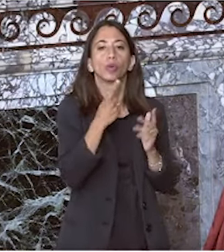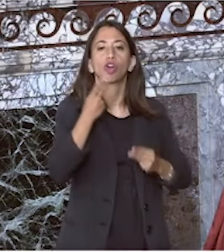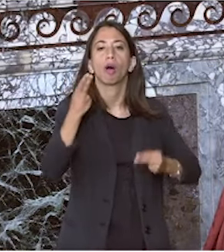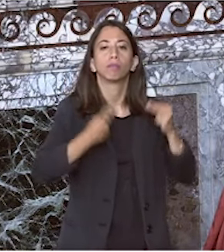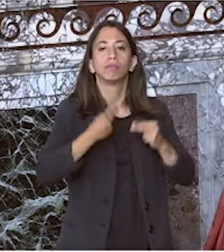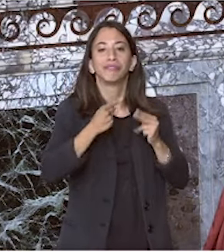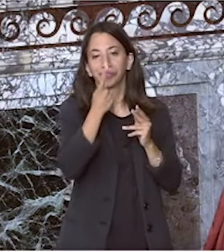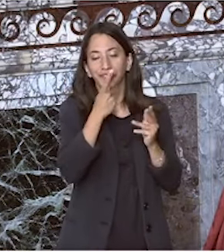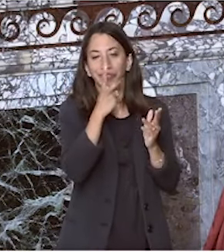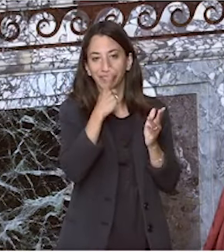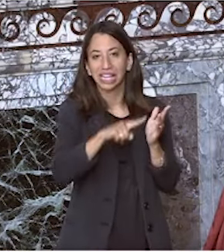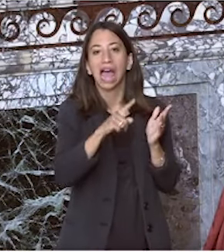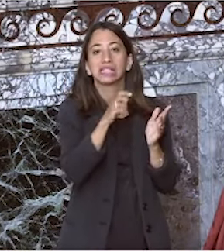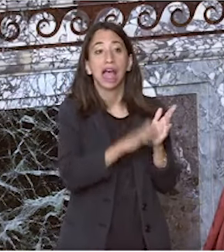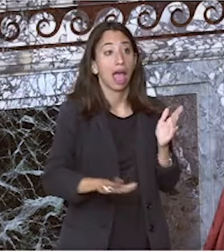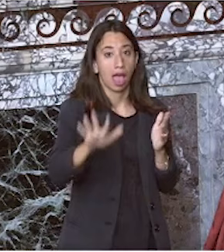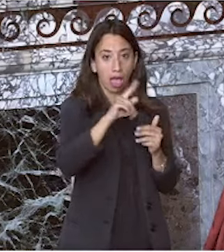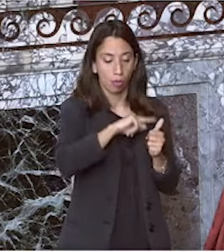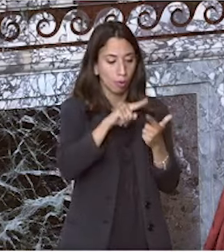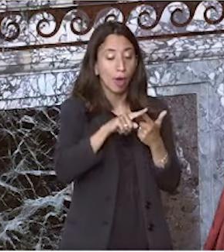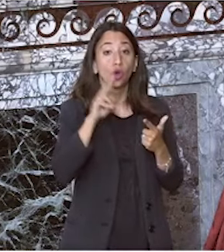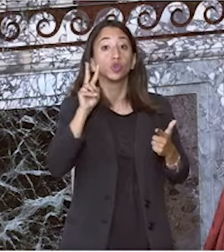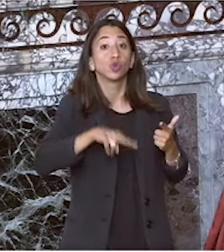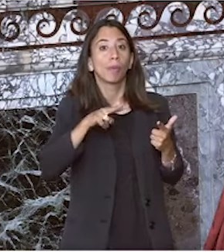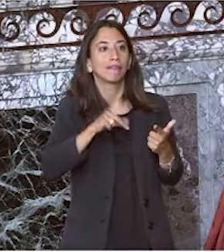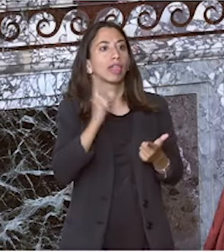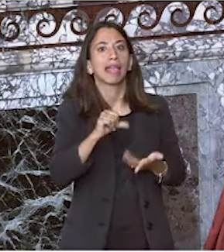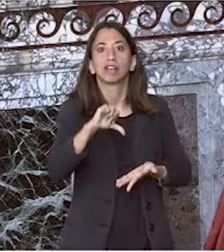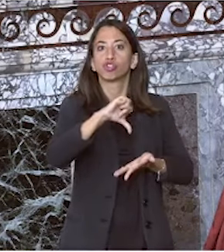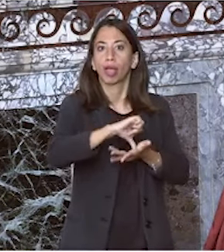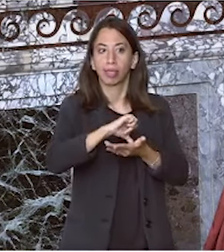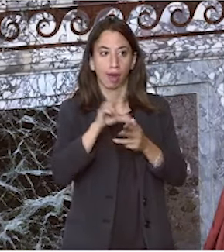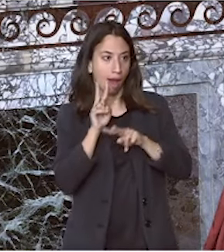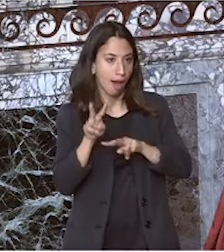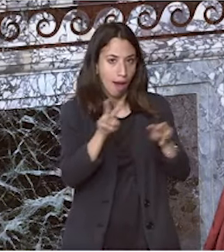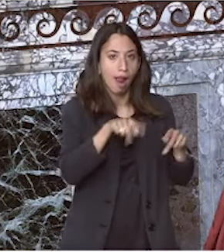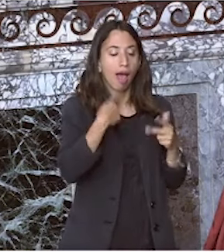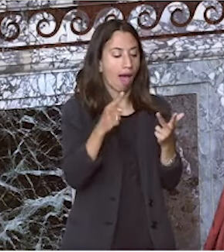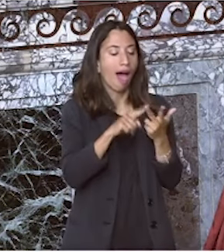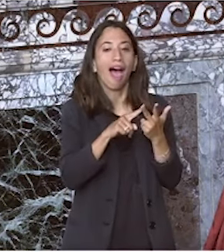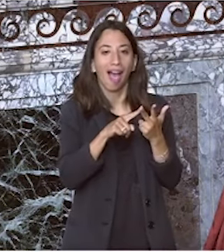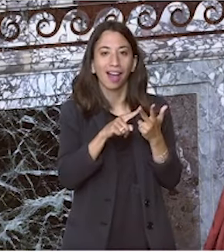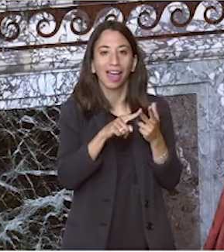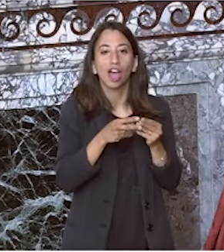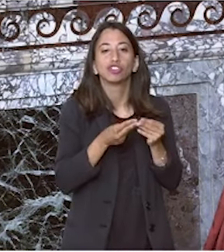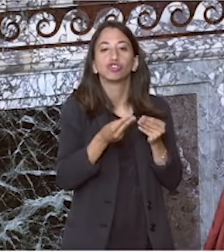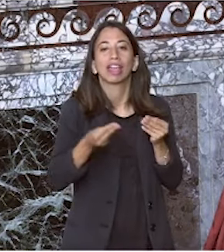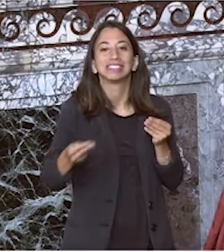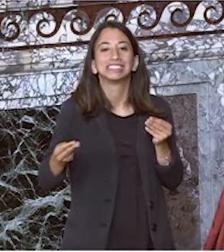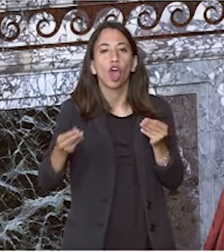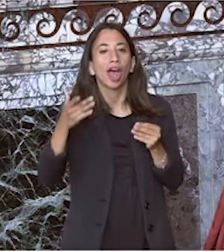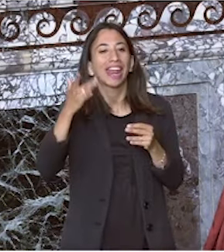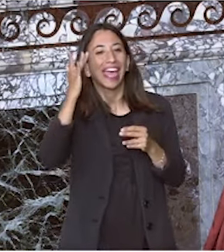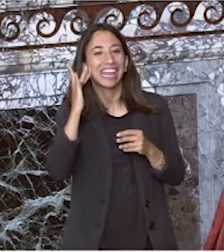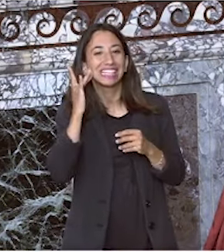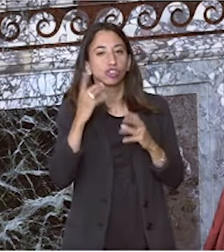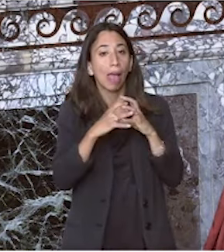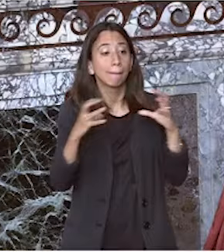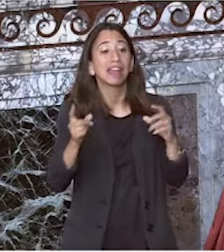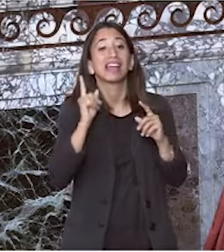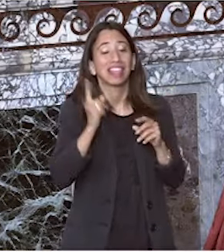di rafforzare l'attività di supervisione centralizzata e di omogeneizzare i meccanismi di gestione delle crisi di impresa.